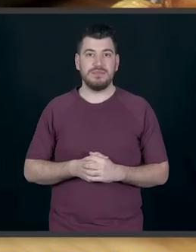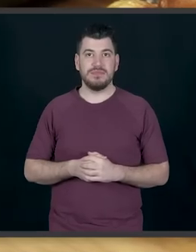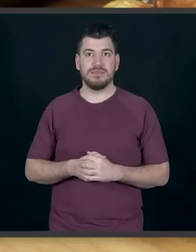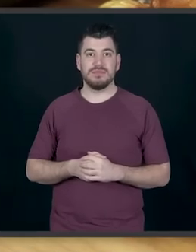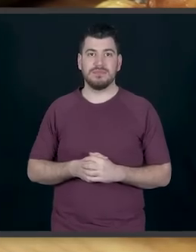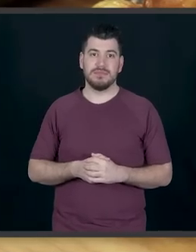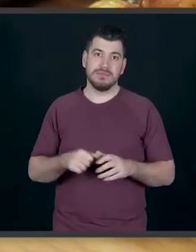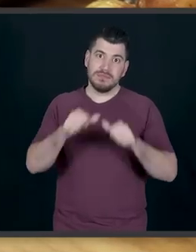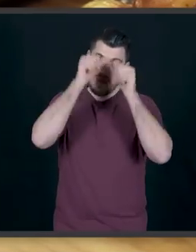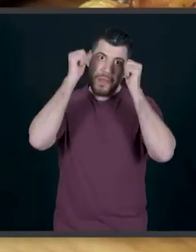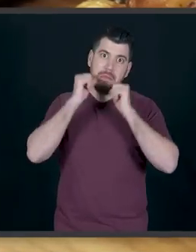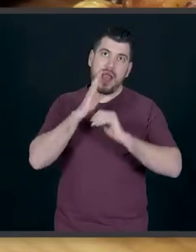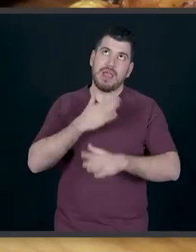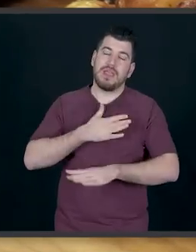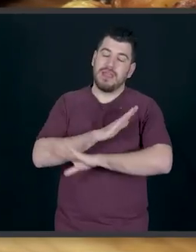Παναγία μου!